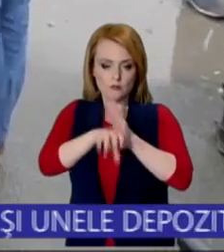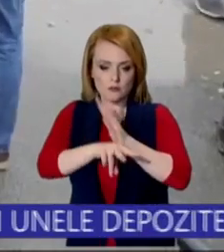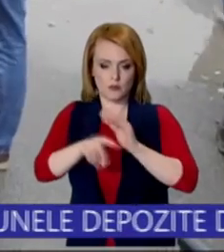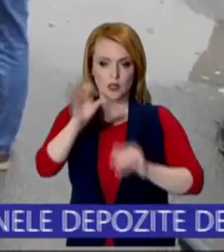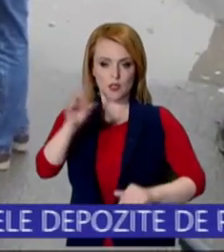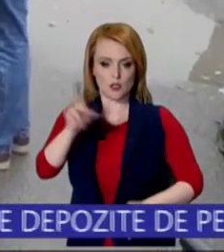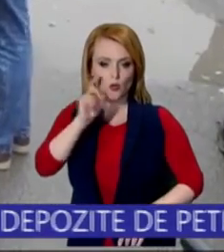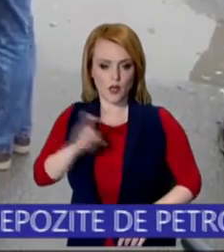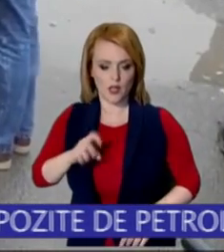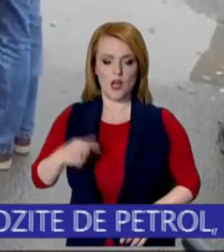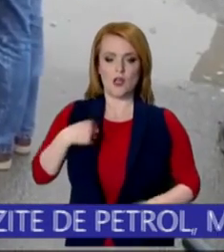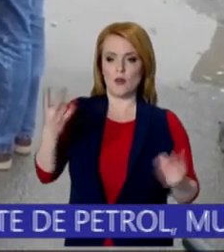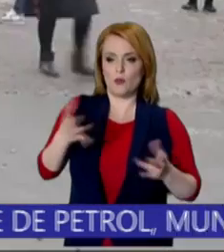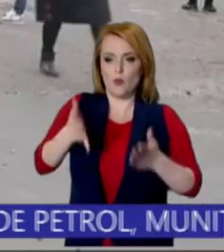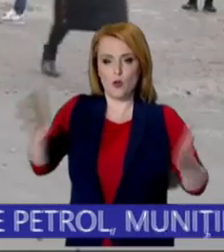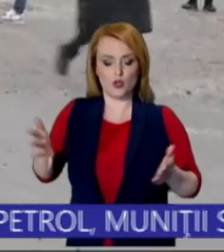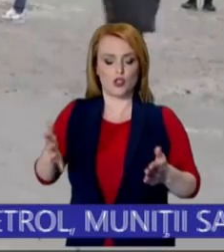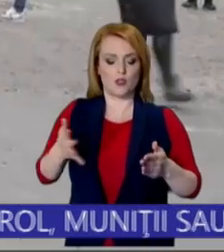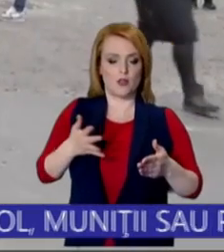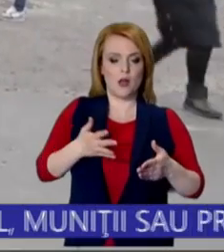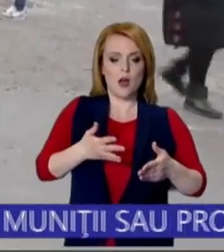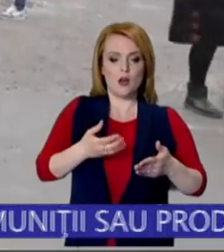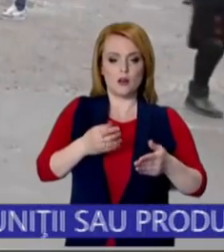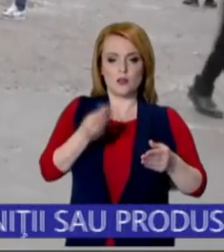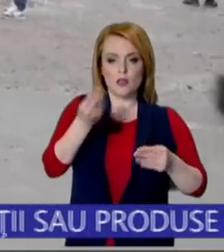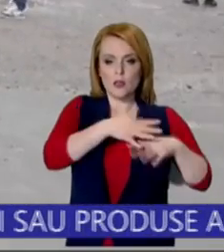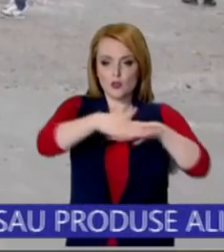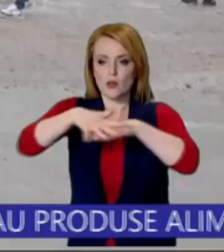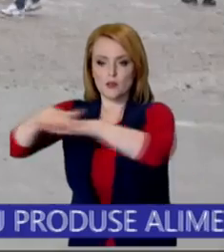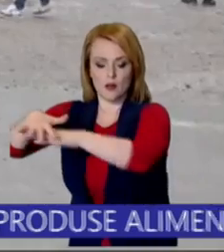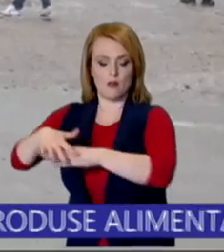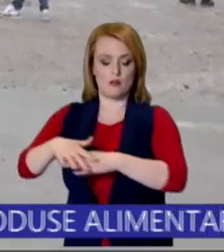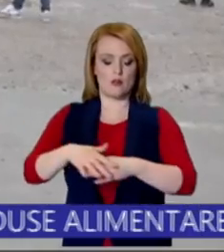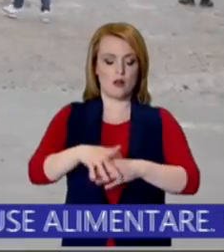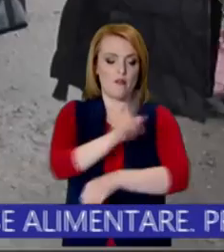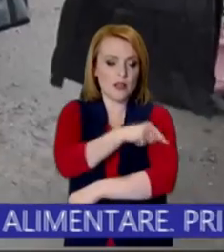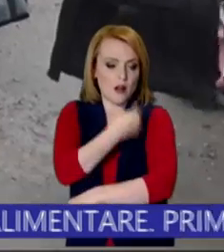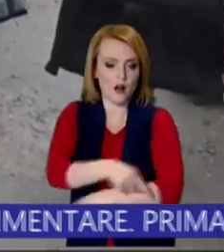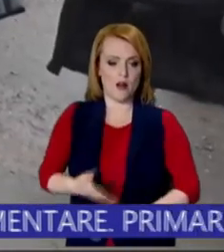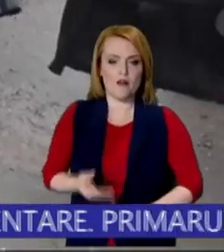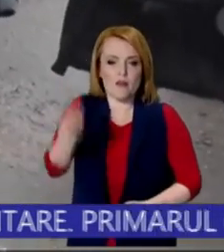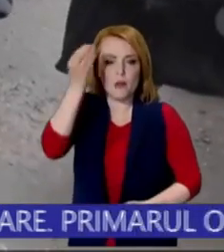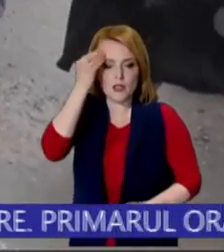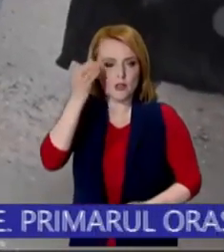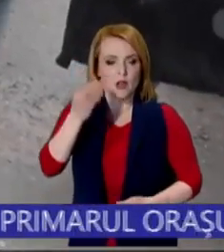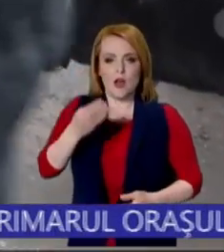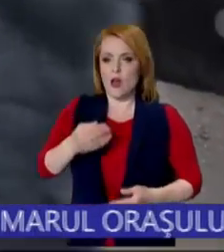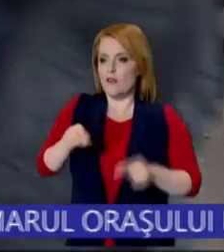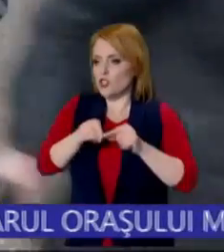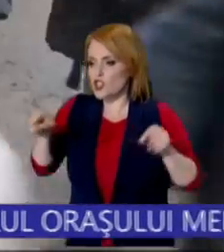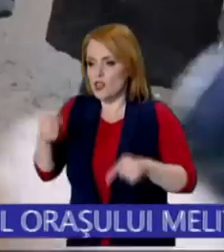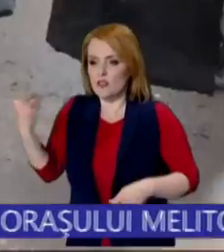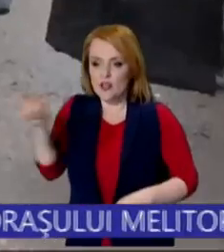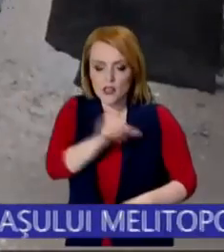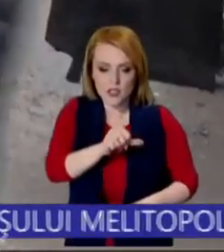de protecție a sănătății, spitale. Imaginați-vă că populația țării noastre a crescut în doar două săptămâni